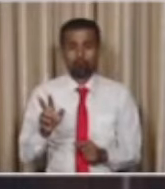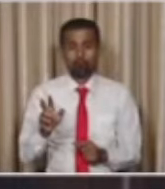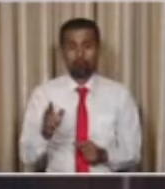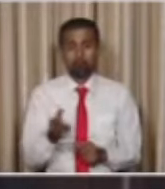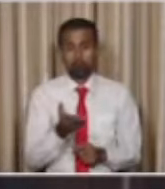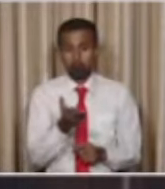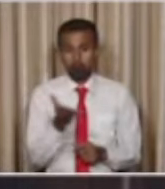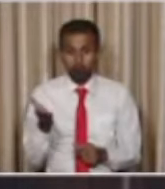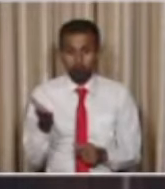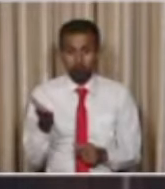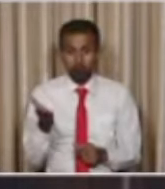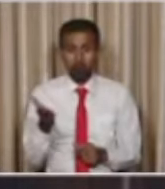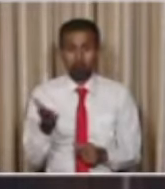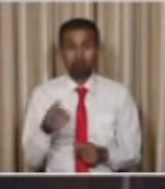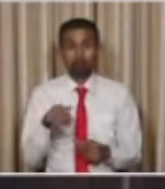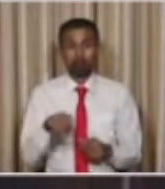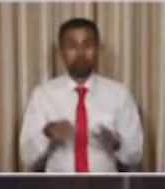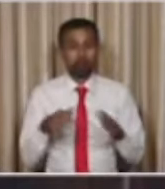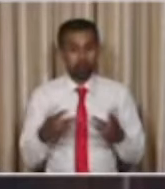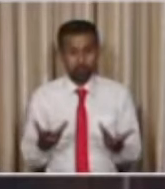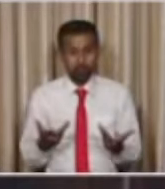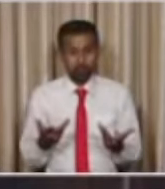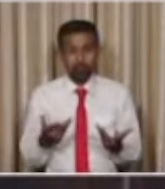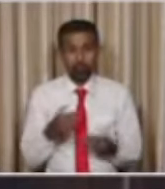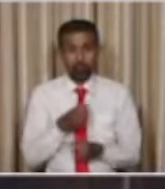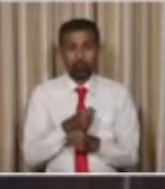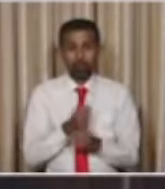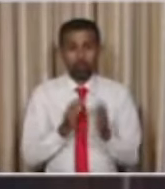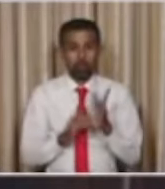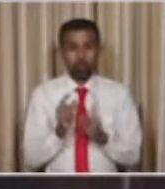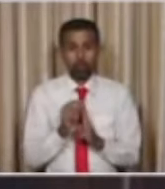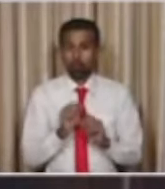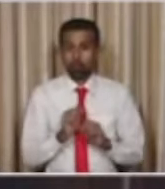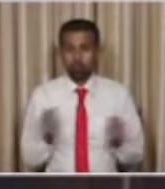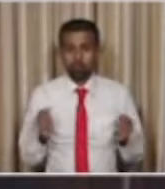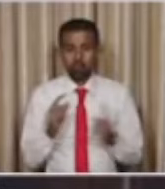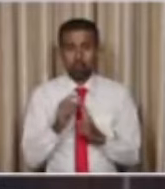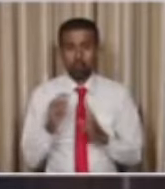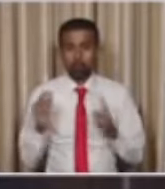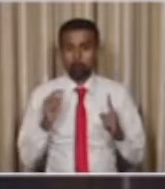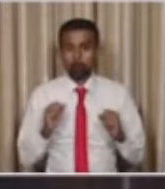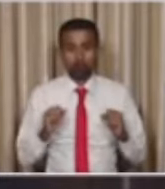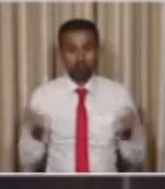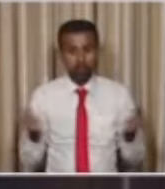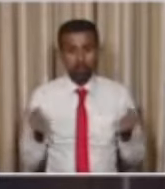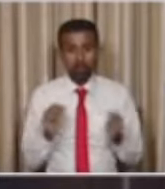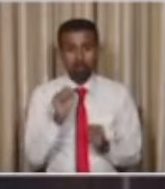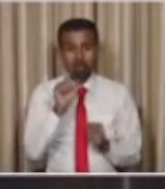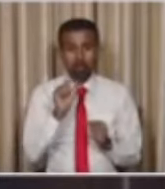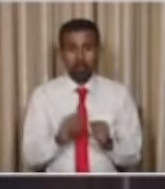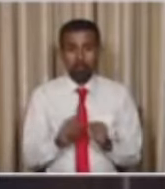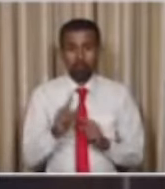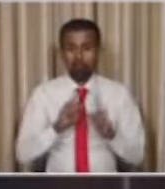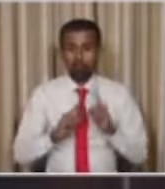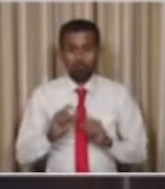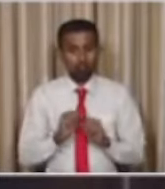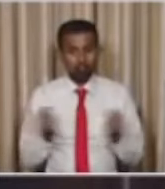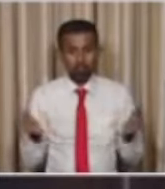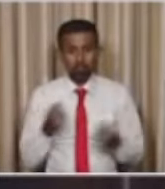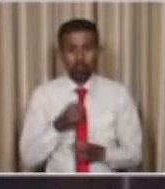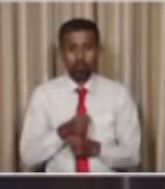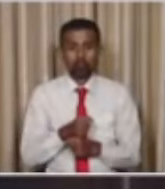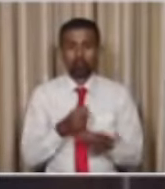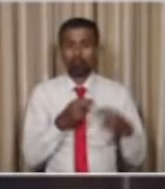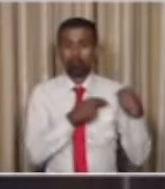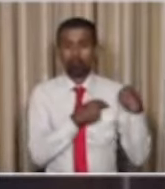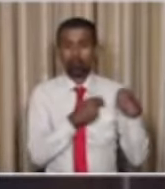kinnwa. Raja amati baru bana matne. Andu paksi amati baru ekne. Menteri baru ekne. Katikalah istilah kauruat nanti. Karena mereka andu bagai kima